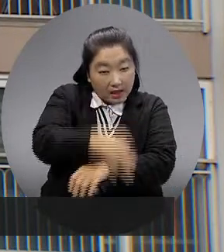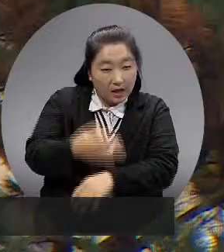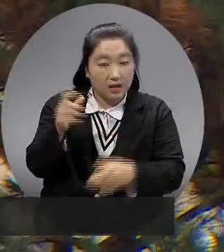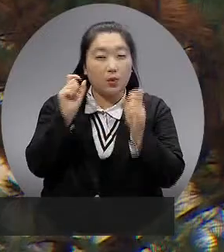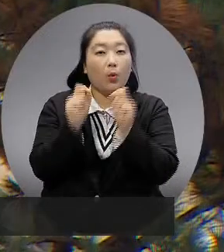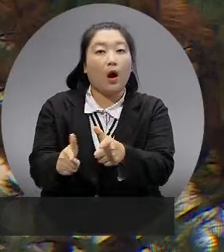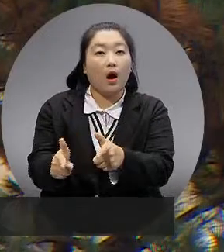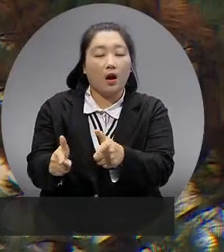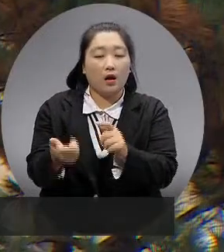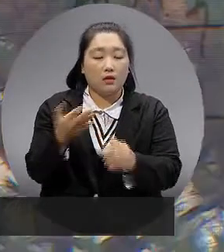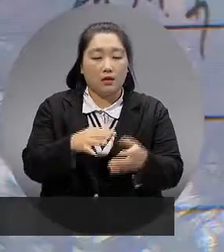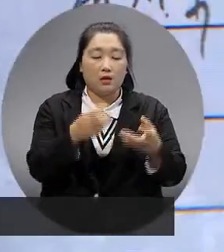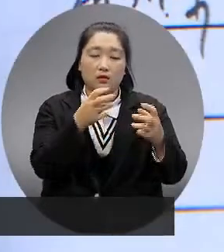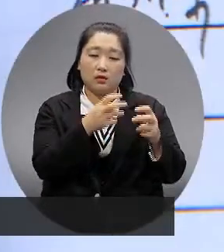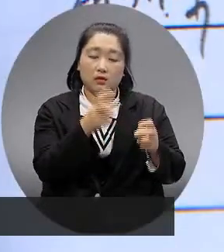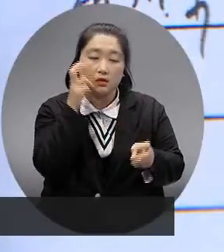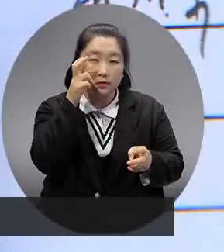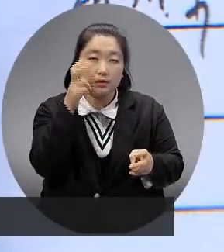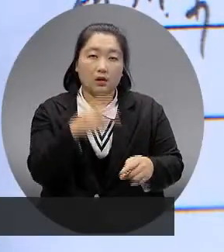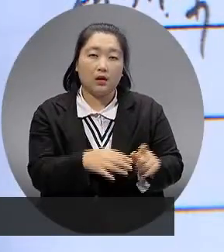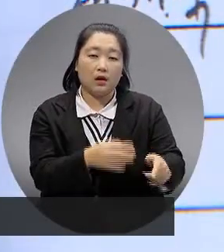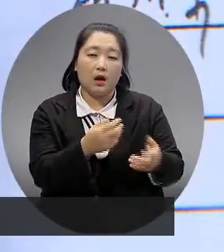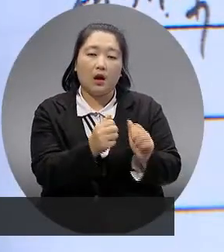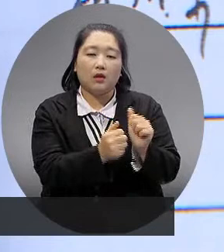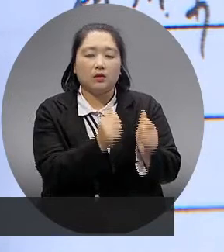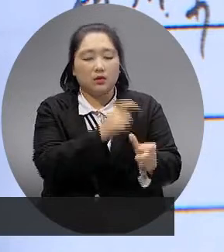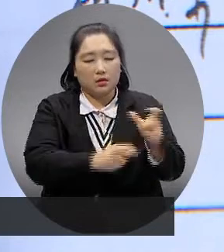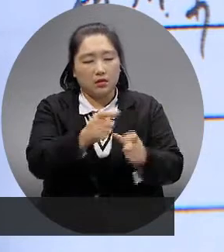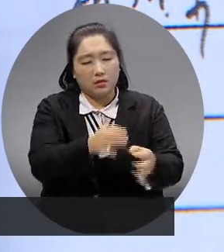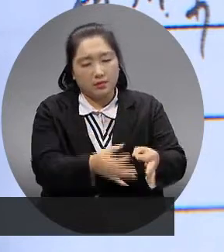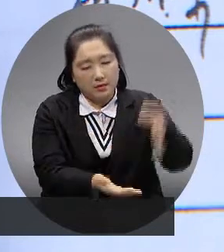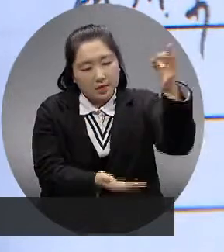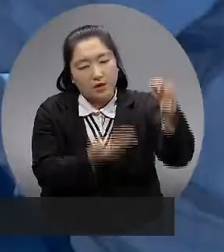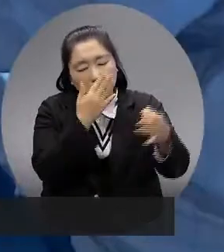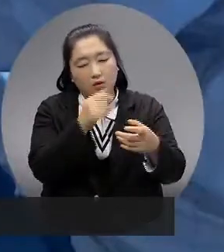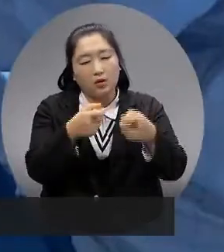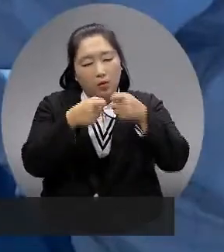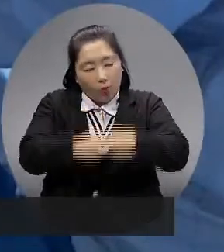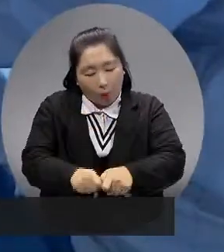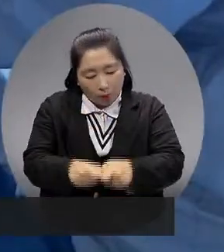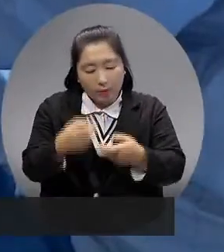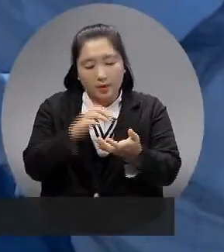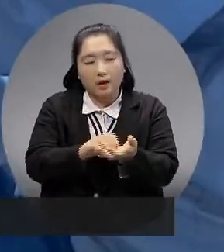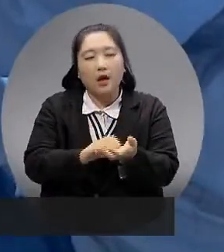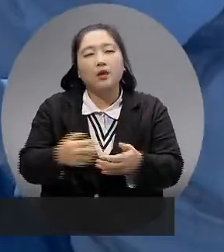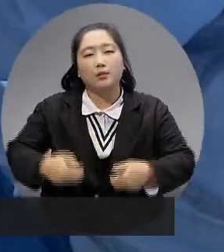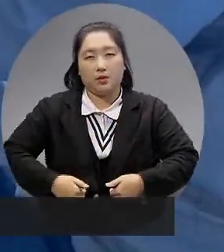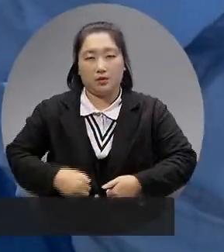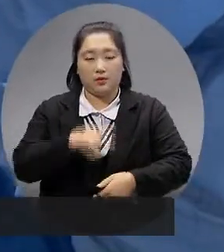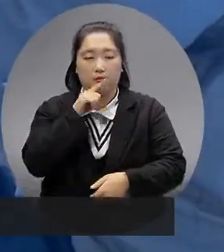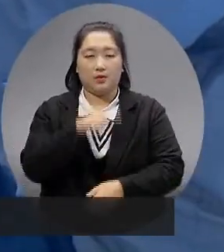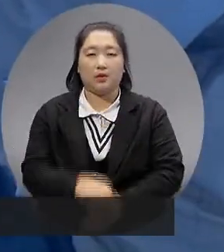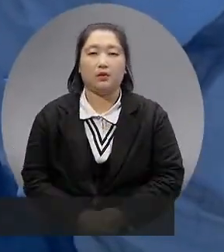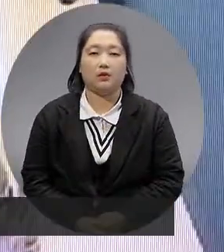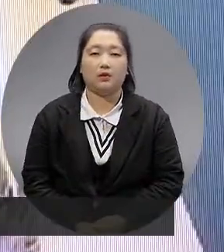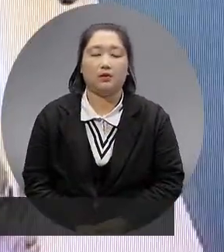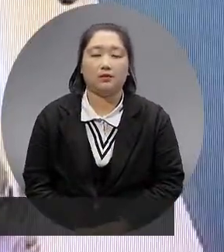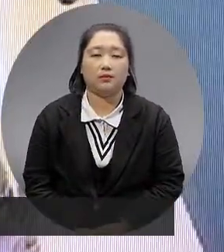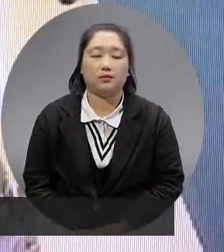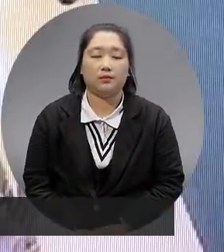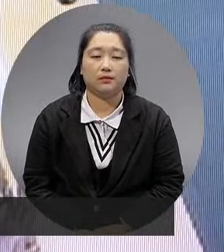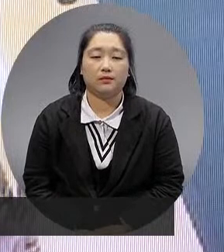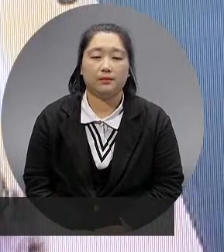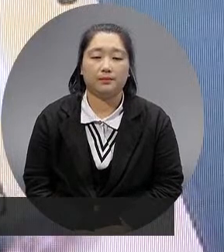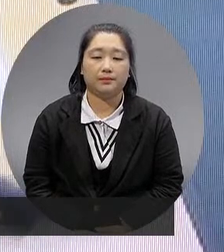기회지만 감정가가 시세보다 높을 수도 있는 만큼 꼼꼼히 따져봐야 한다고 당부했습니다. MBC